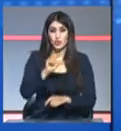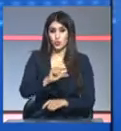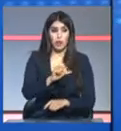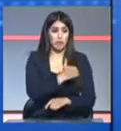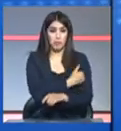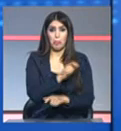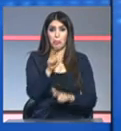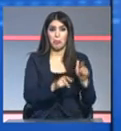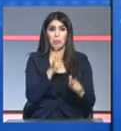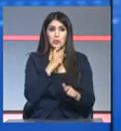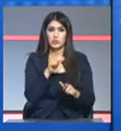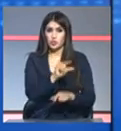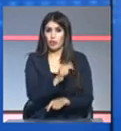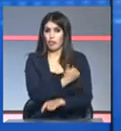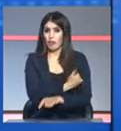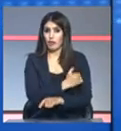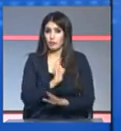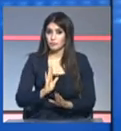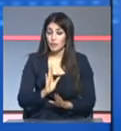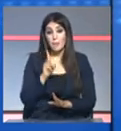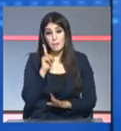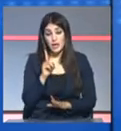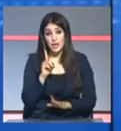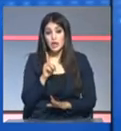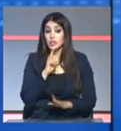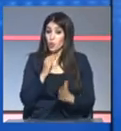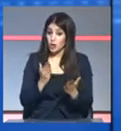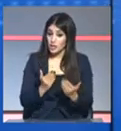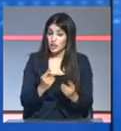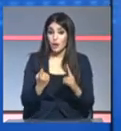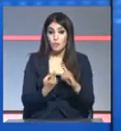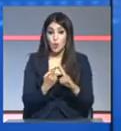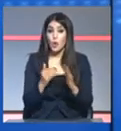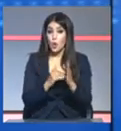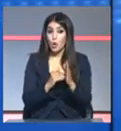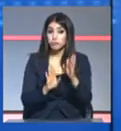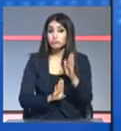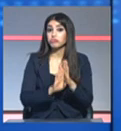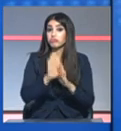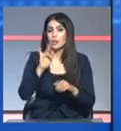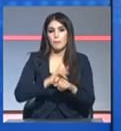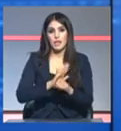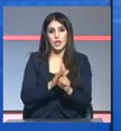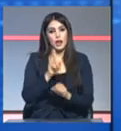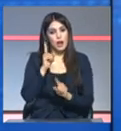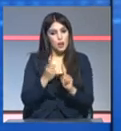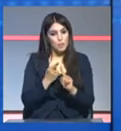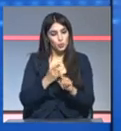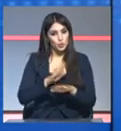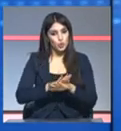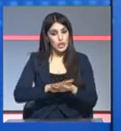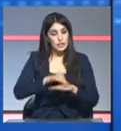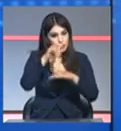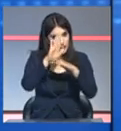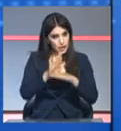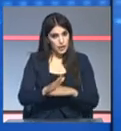بالنسبه للمجموعه كل اللي الحالات يزيدوا ولكن يلزم نحن الناس اللي